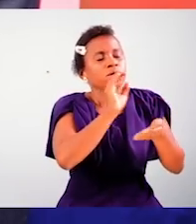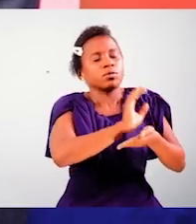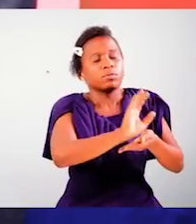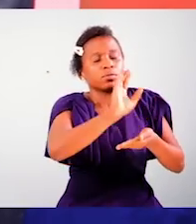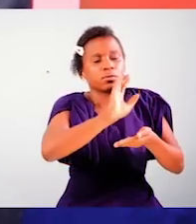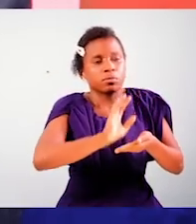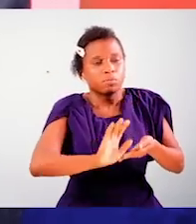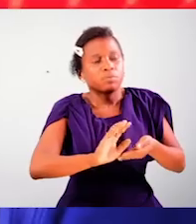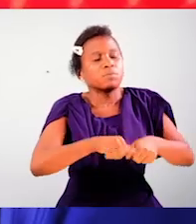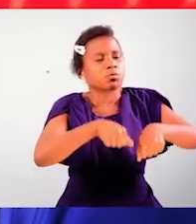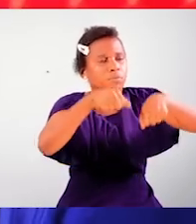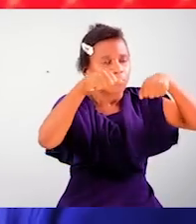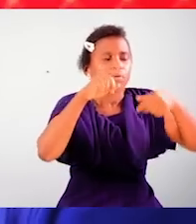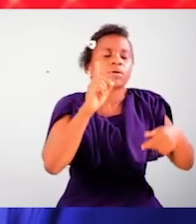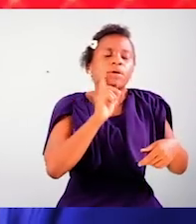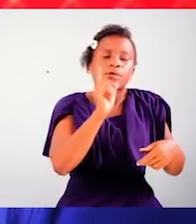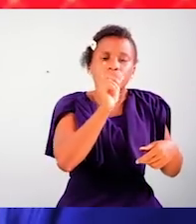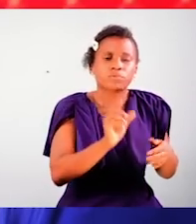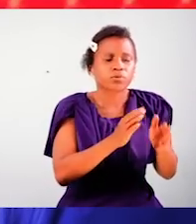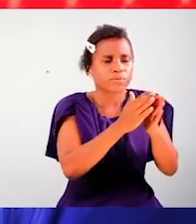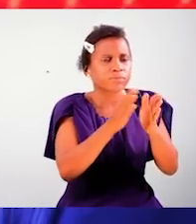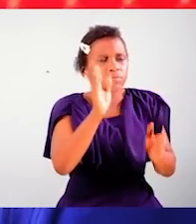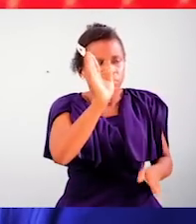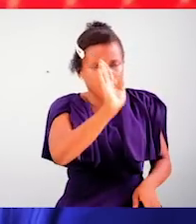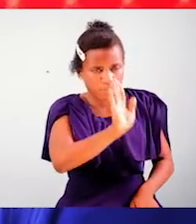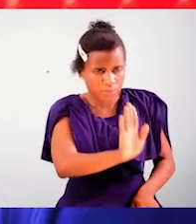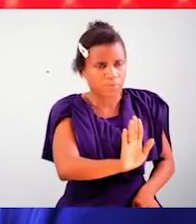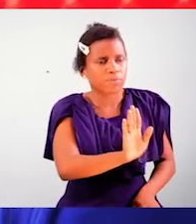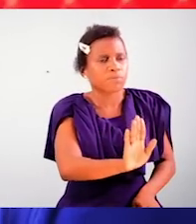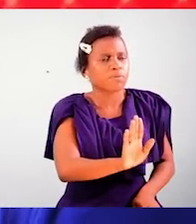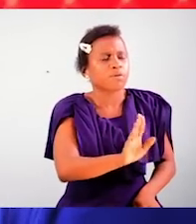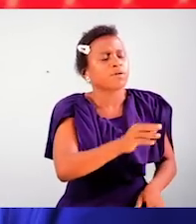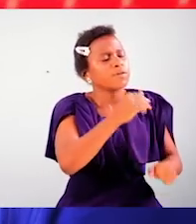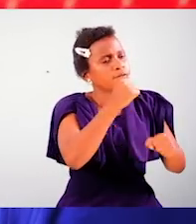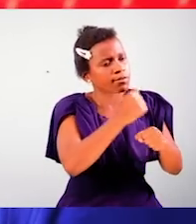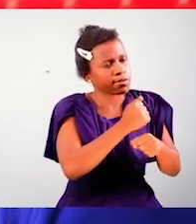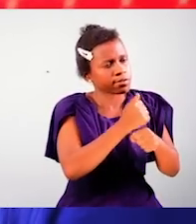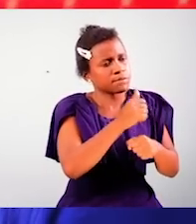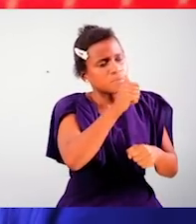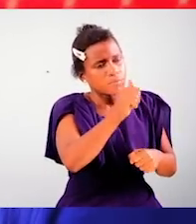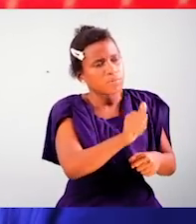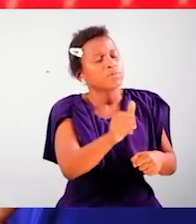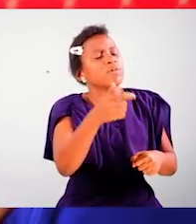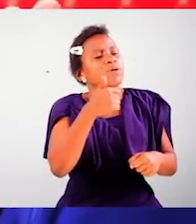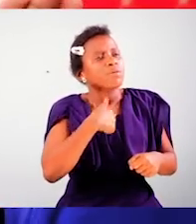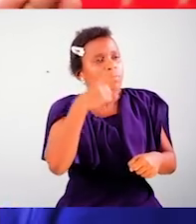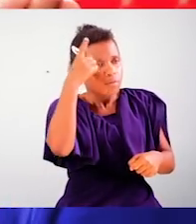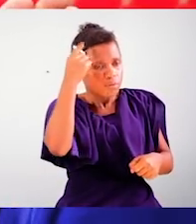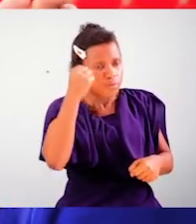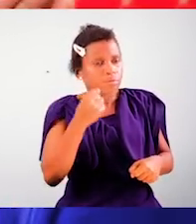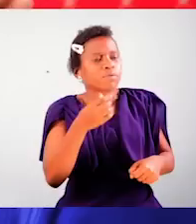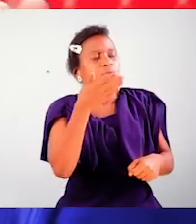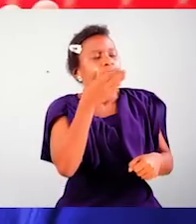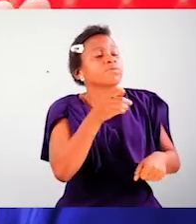of power, kila mtu kwa nafasi yake angalie sheria inamtaka afanyeje na afanye. Mimi